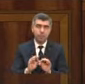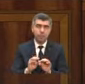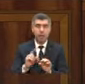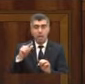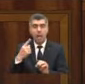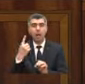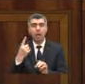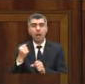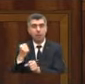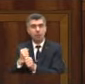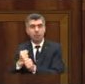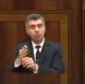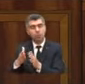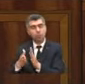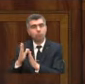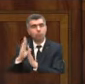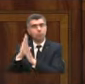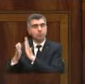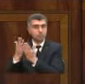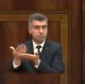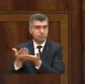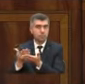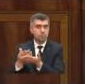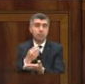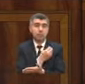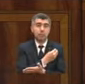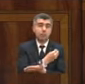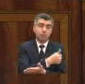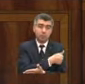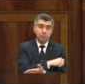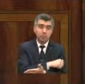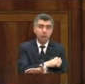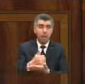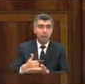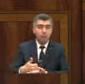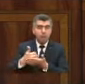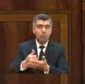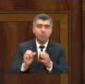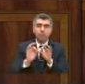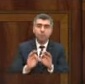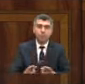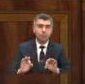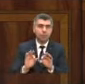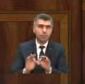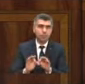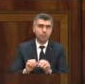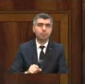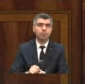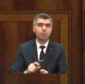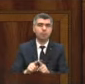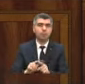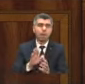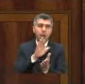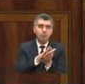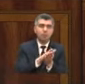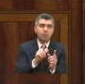حالو، تيخدم واحد الممرض ما معاونينوش ما مشجعينوش باش يبقى في ذاك